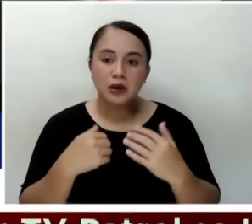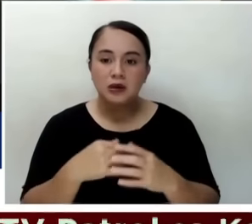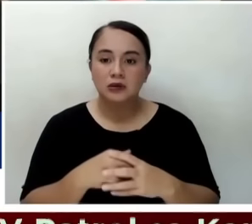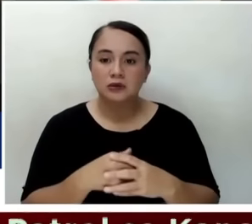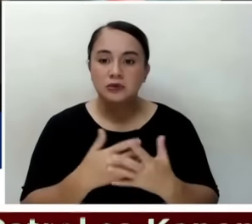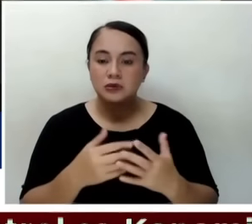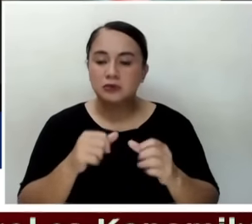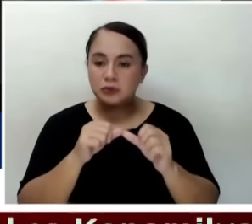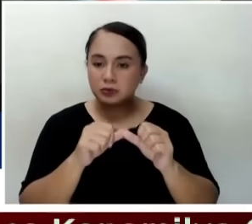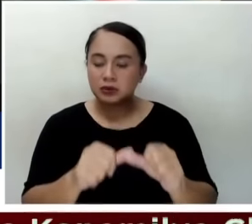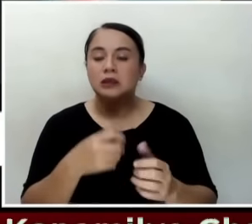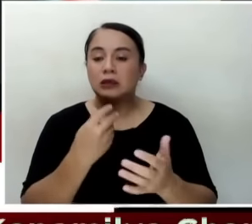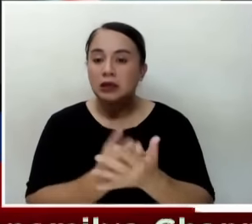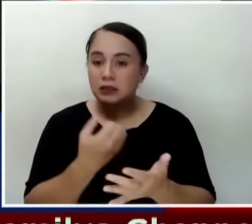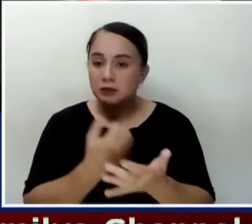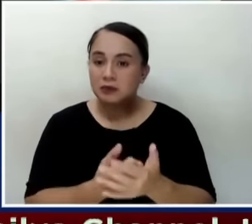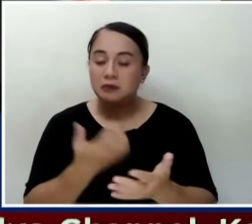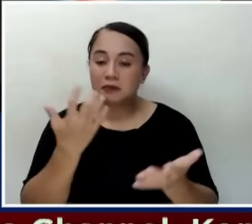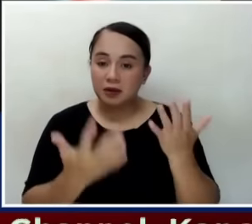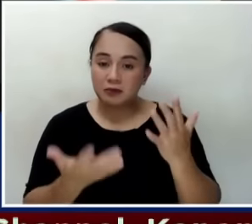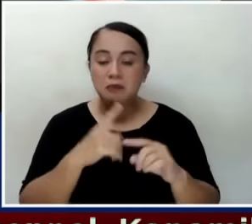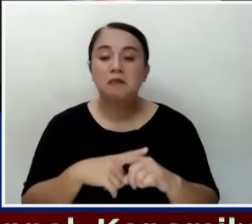natin, maaari. Kaya lang, since